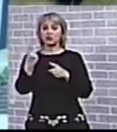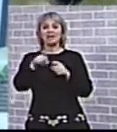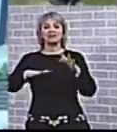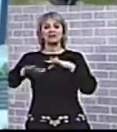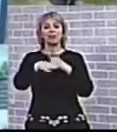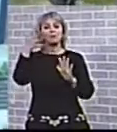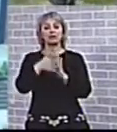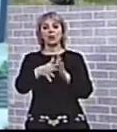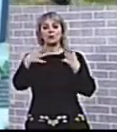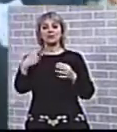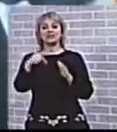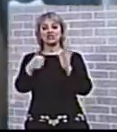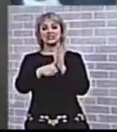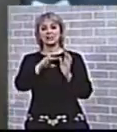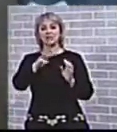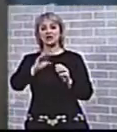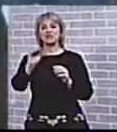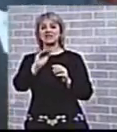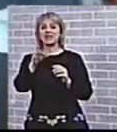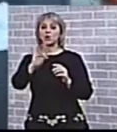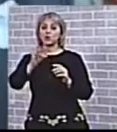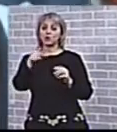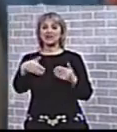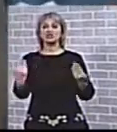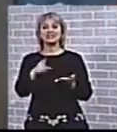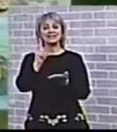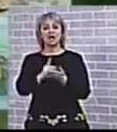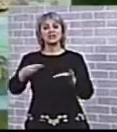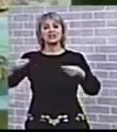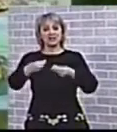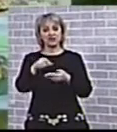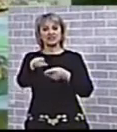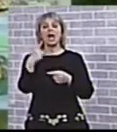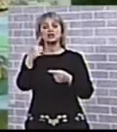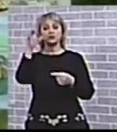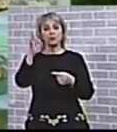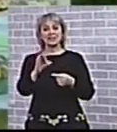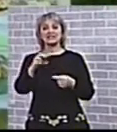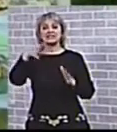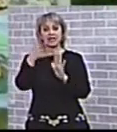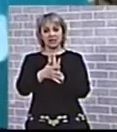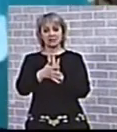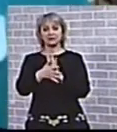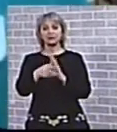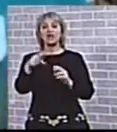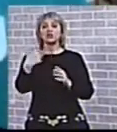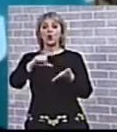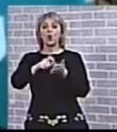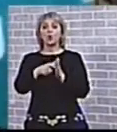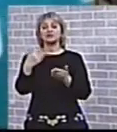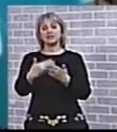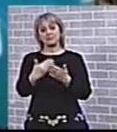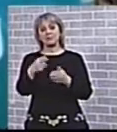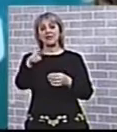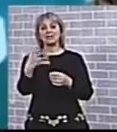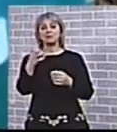двора потратят более 26 миллионов федеральных рублей. Жильцы должны будут софинансировать всего 1% затрат. С трехкомнатной квартиры